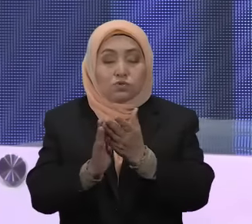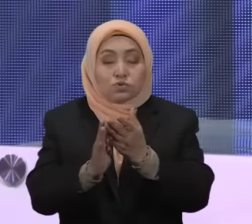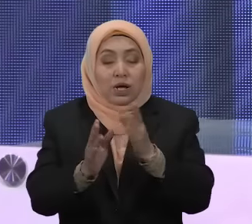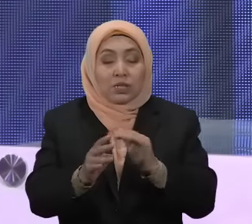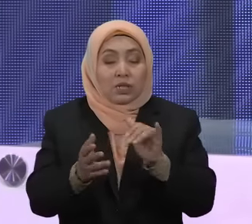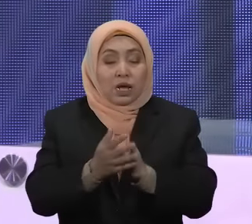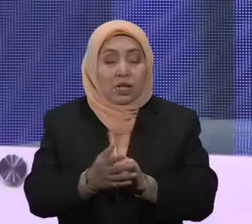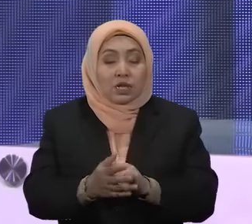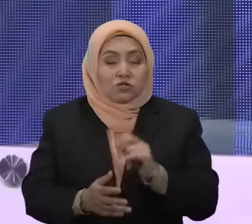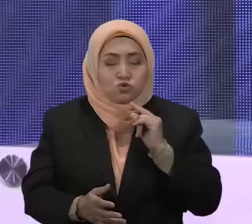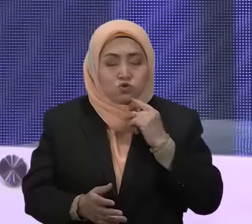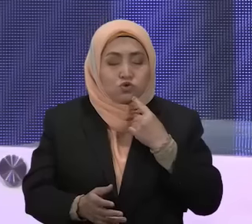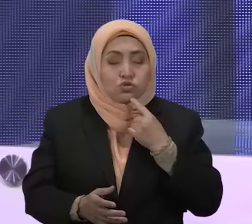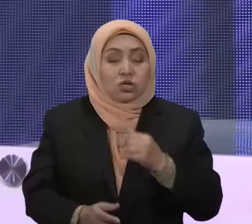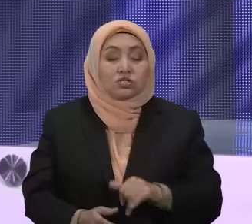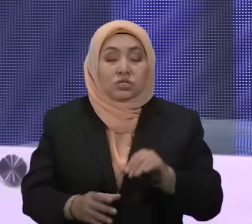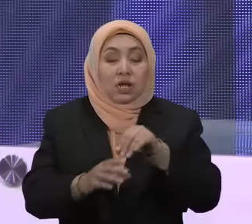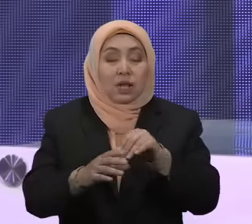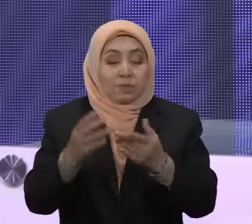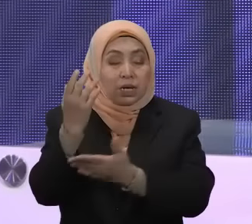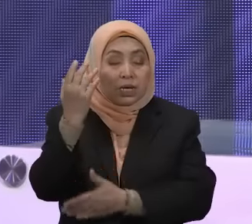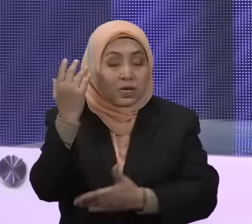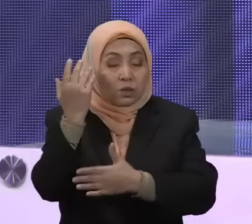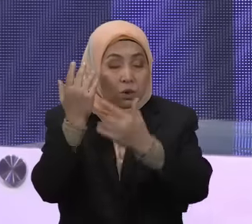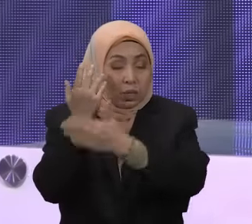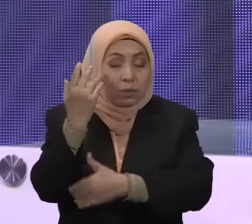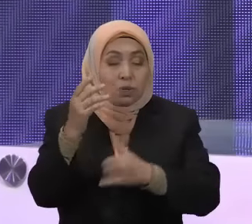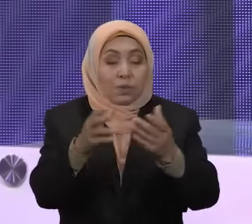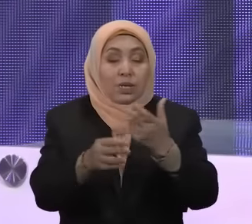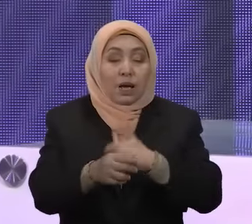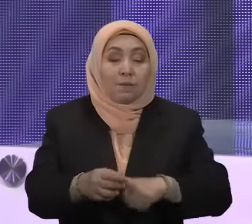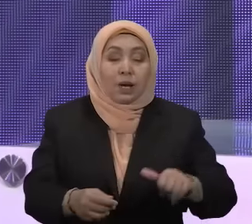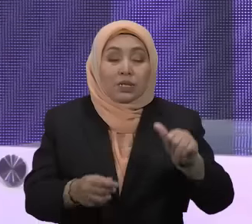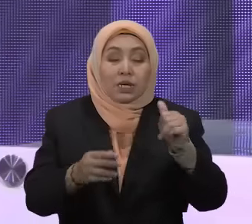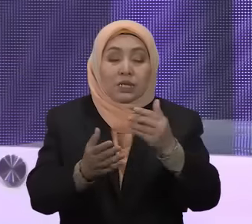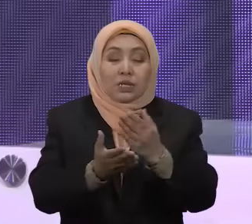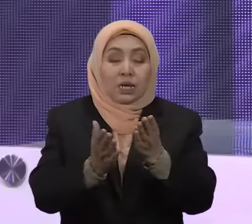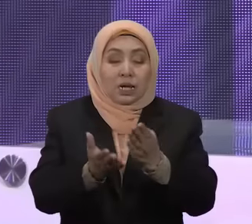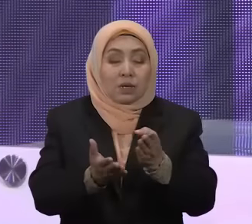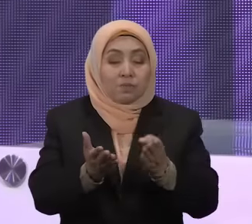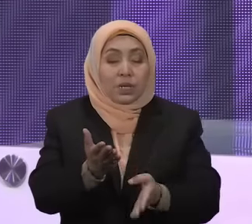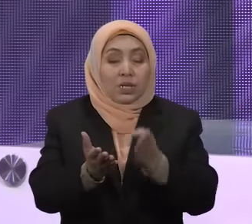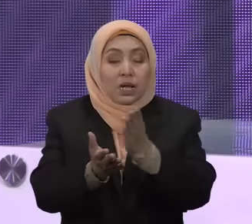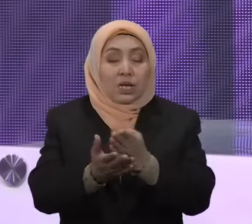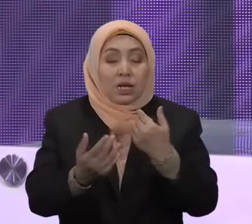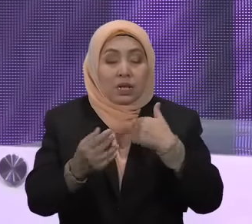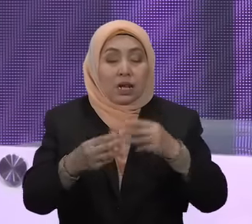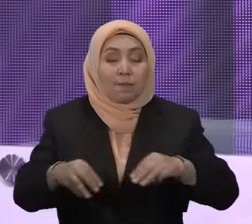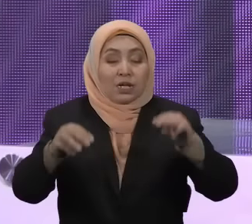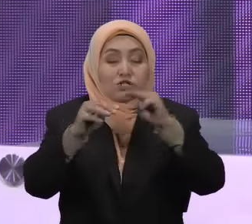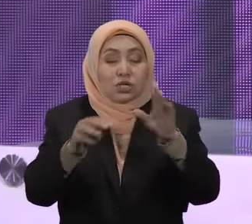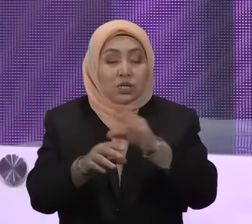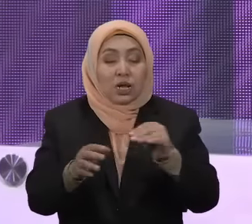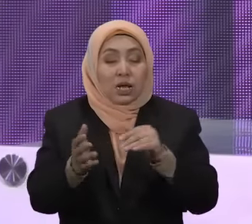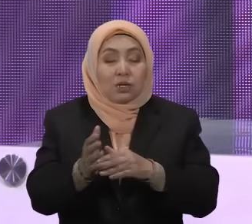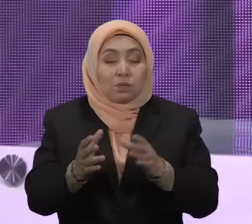bahawa keseriusan dalam sebuah negeri negara untuk mendapat hidayah, kita punya measurement Ustaznya adalah masjid. Dan apatah lagi